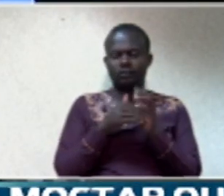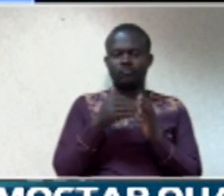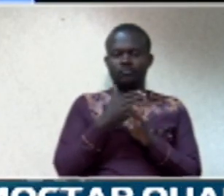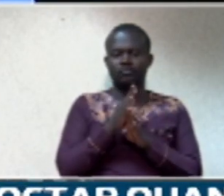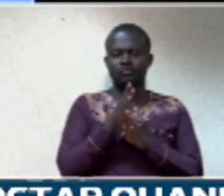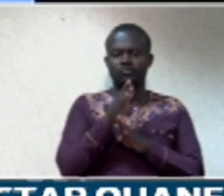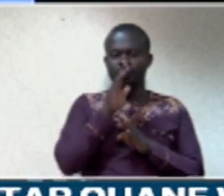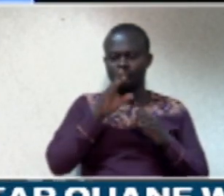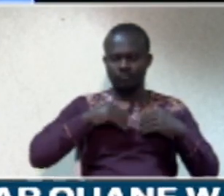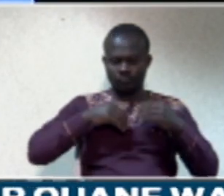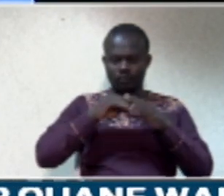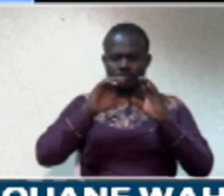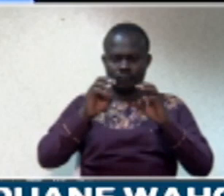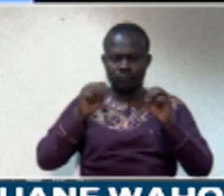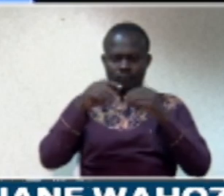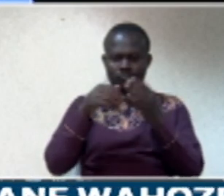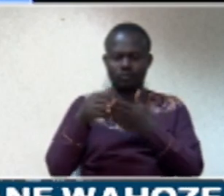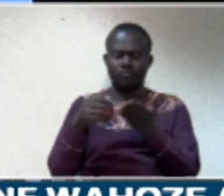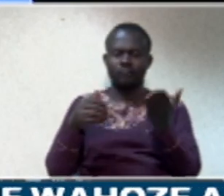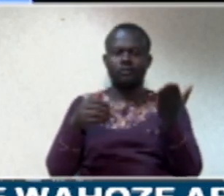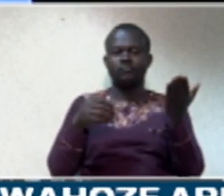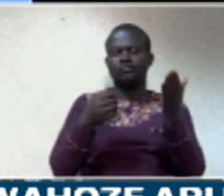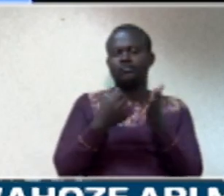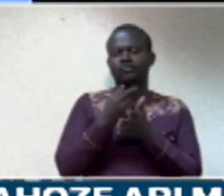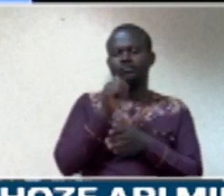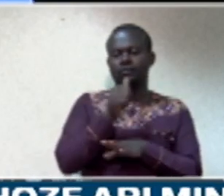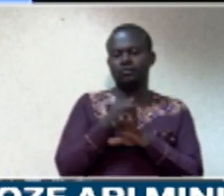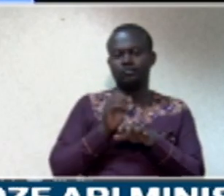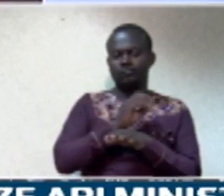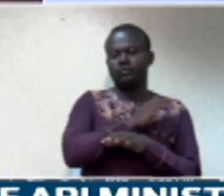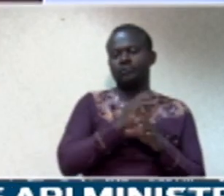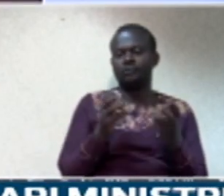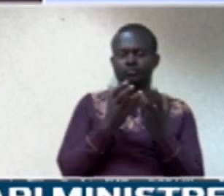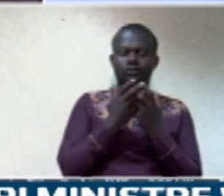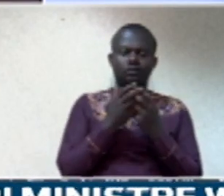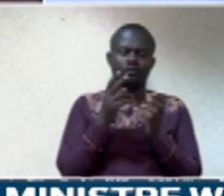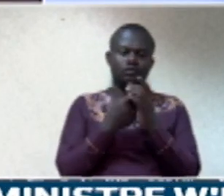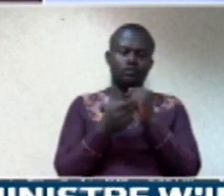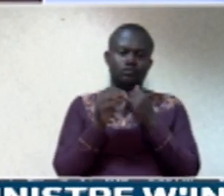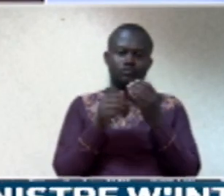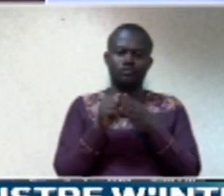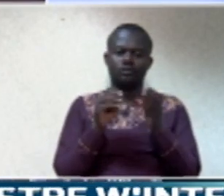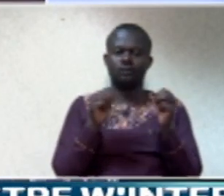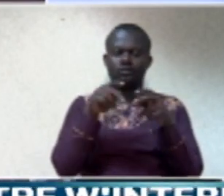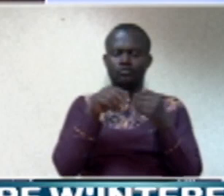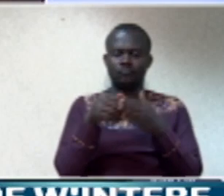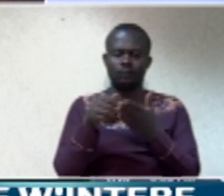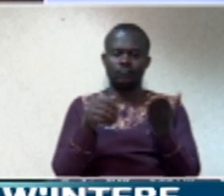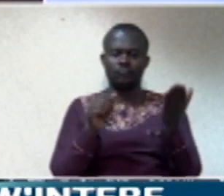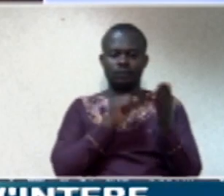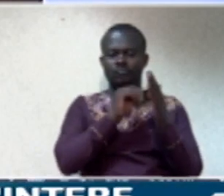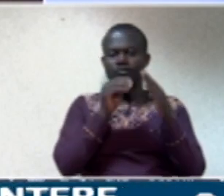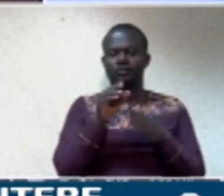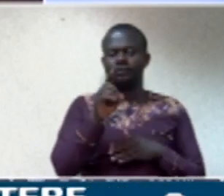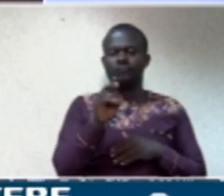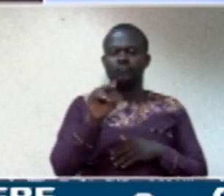bugororangingo ntibwari bwemewe n'umutwe w'abadepite bikaba ari byo byari byatumye yashyirwaho komisiyo ihuriweho n'imitwe yombi y'inteko ishinga amategeko. Senateri